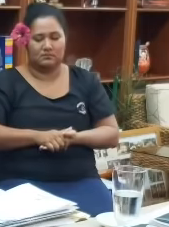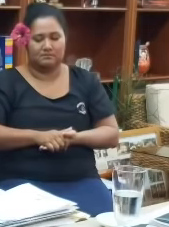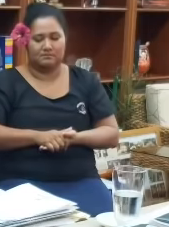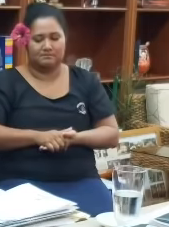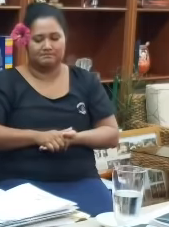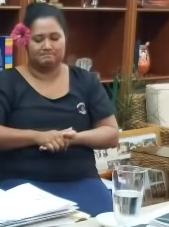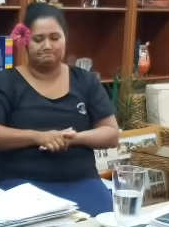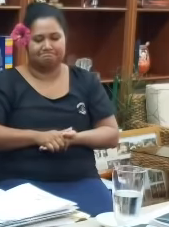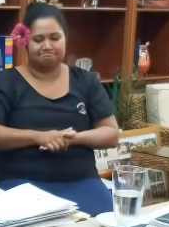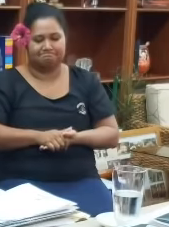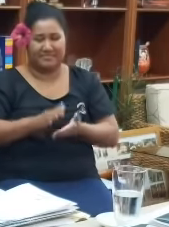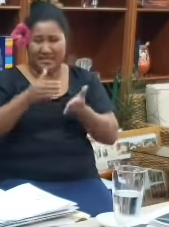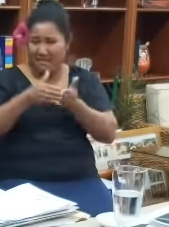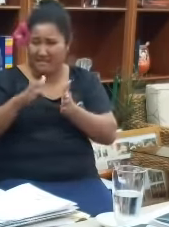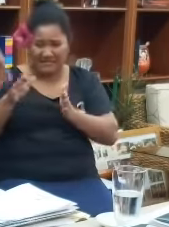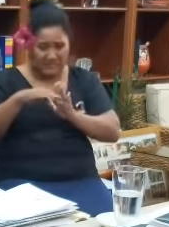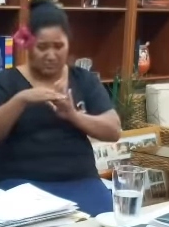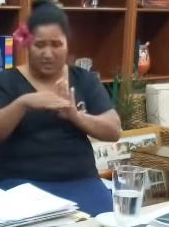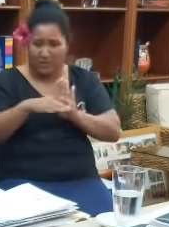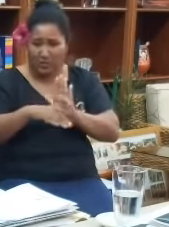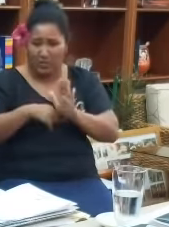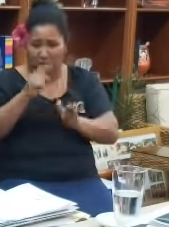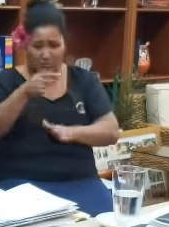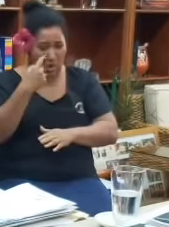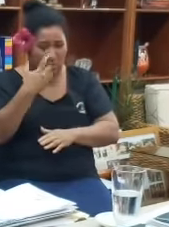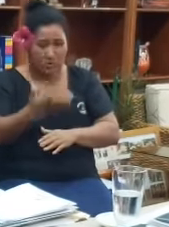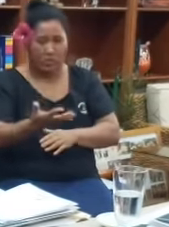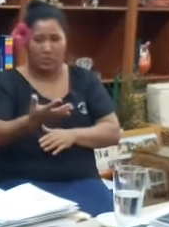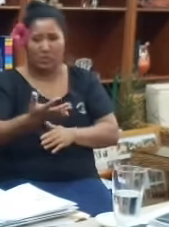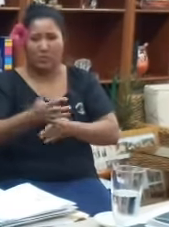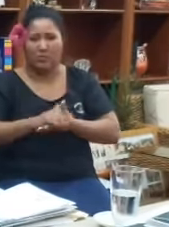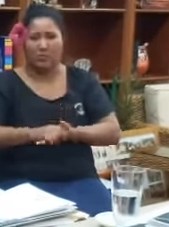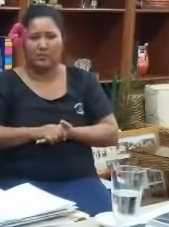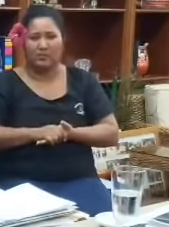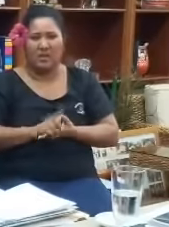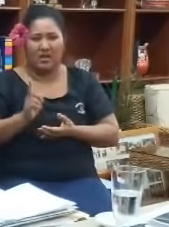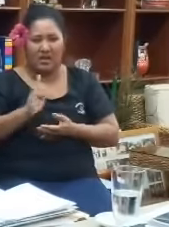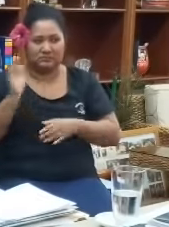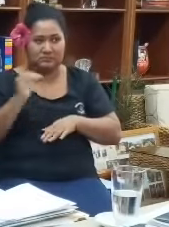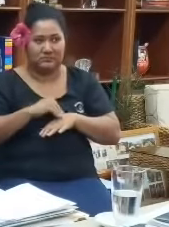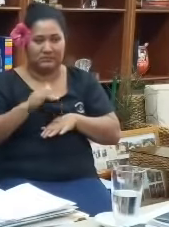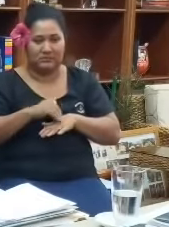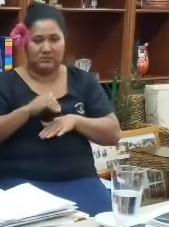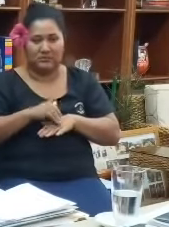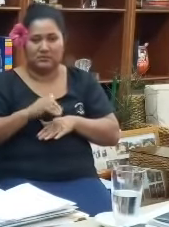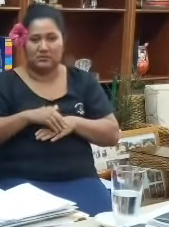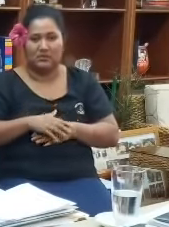Pasi isi tulanga fo no e motu atangi ya le. Le fa le tonu.